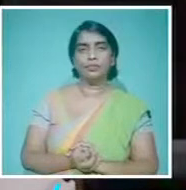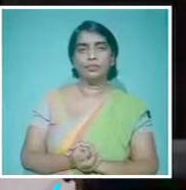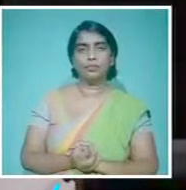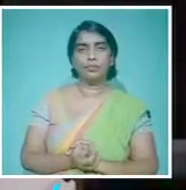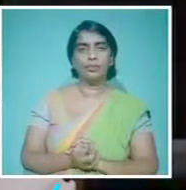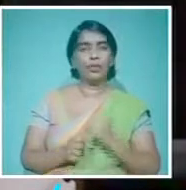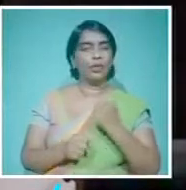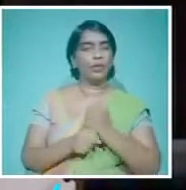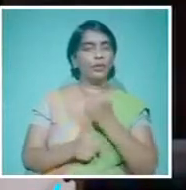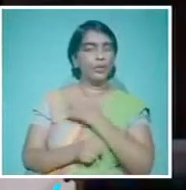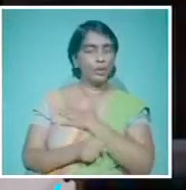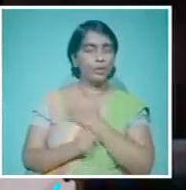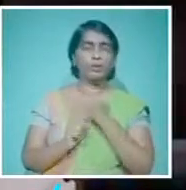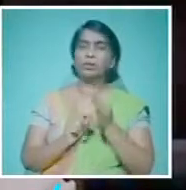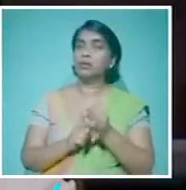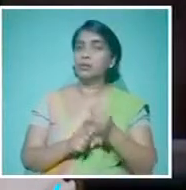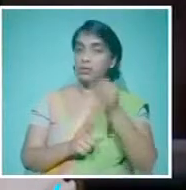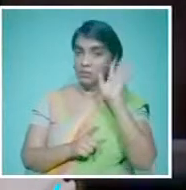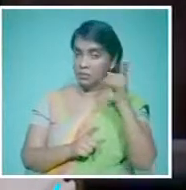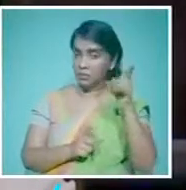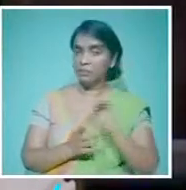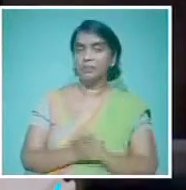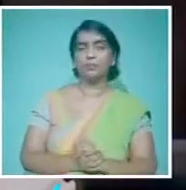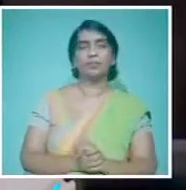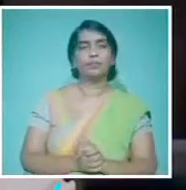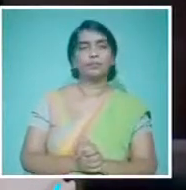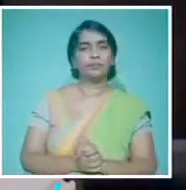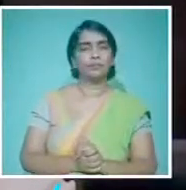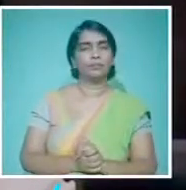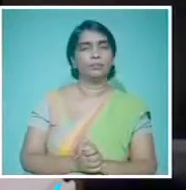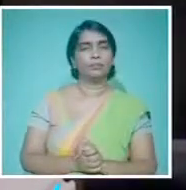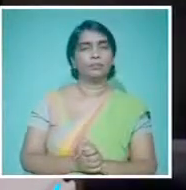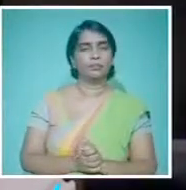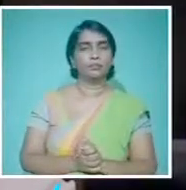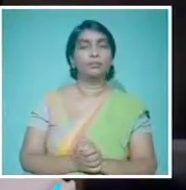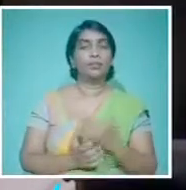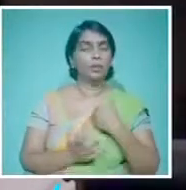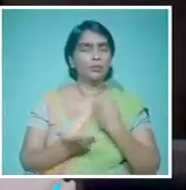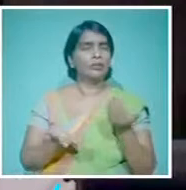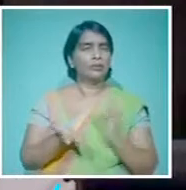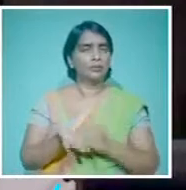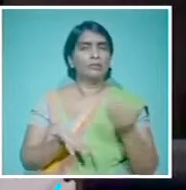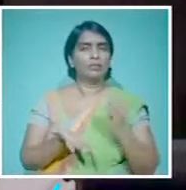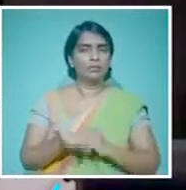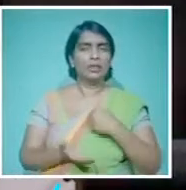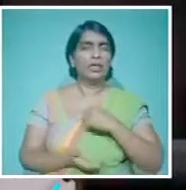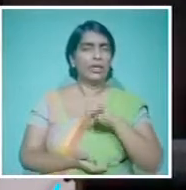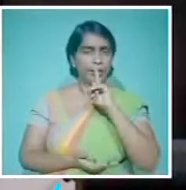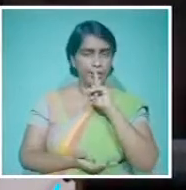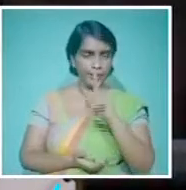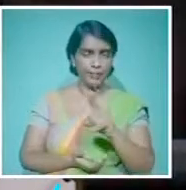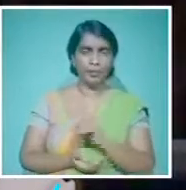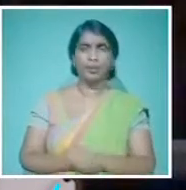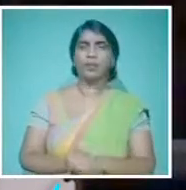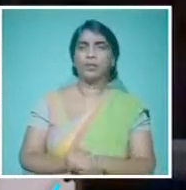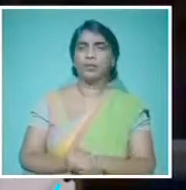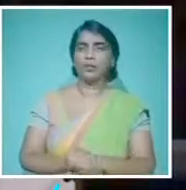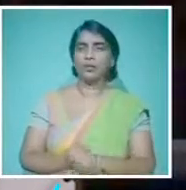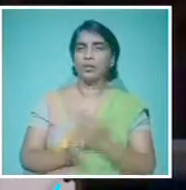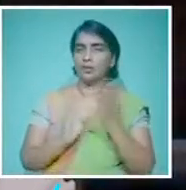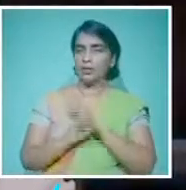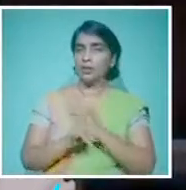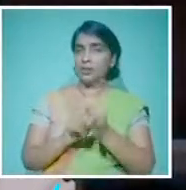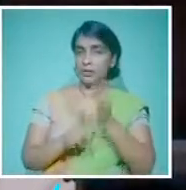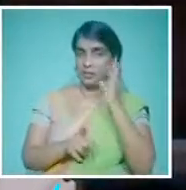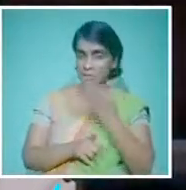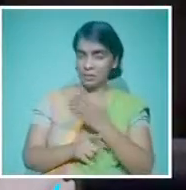ape gotabe rajapaksa janadhipathiyumata Api digin digata kiwa, api hitapu